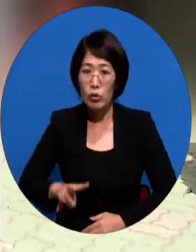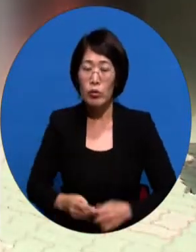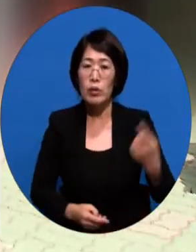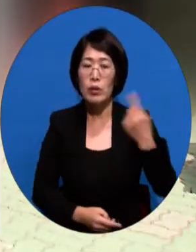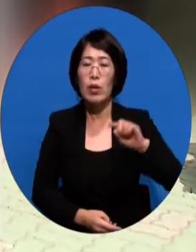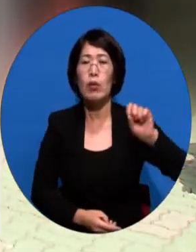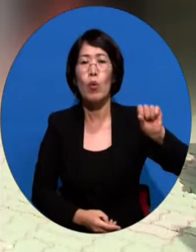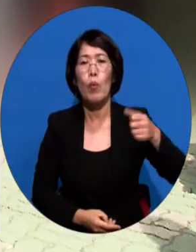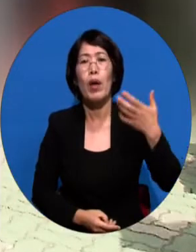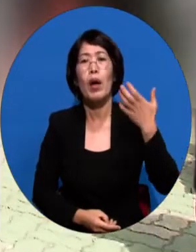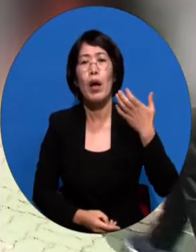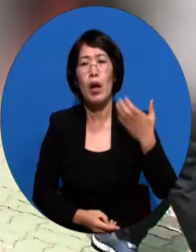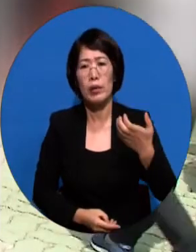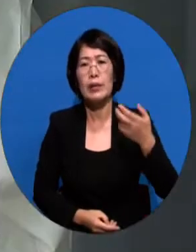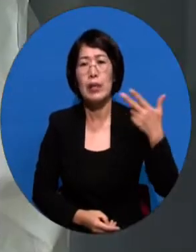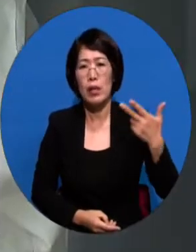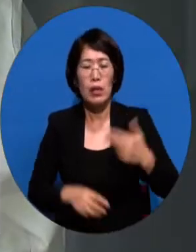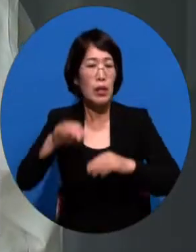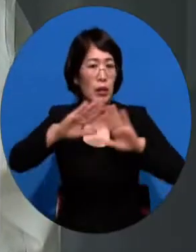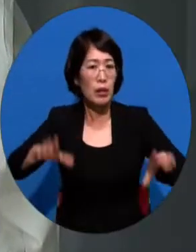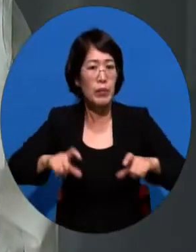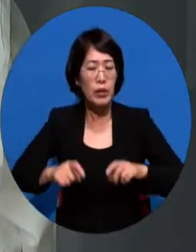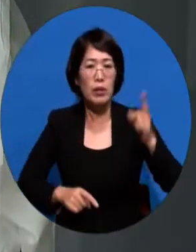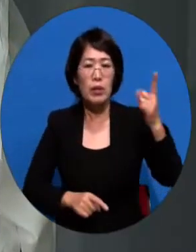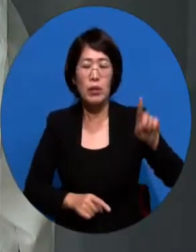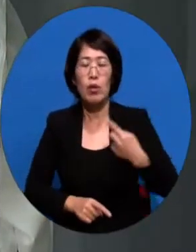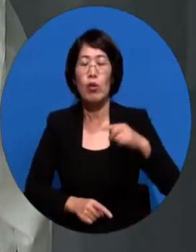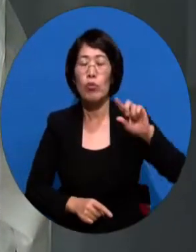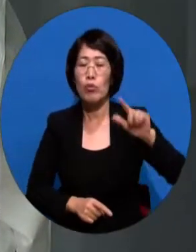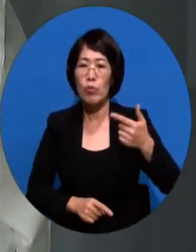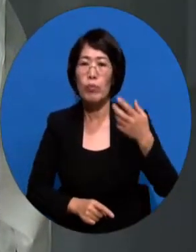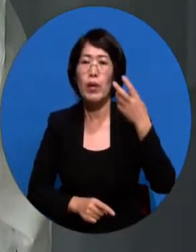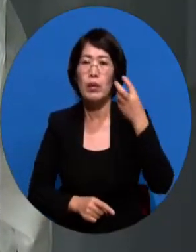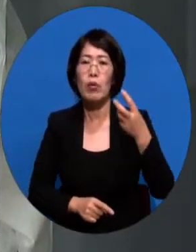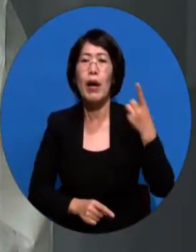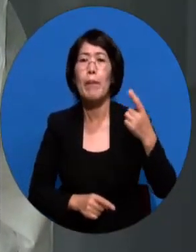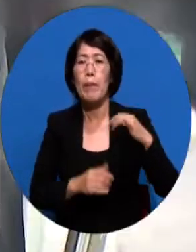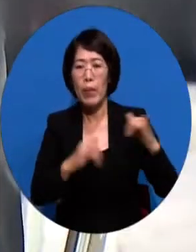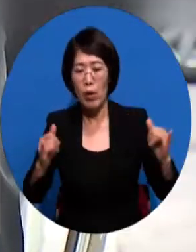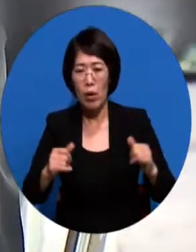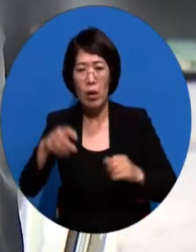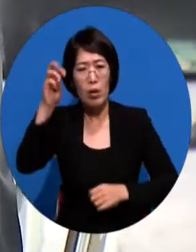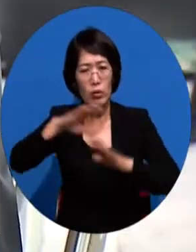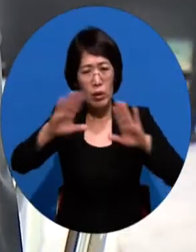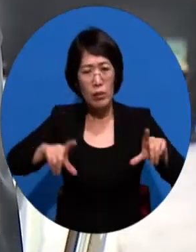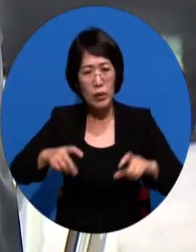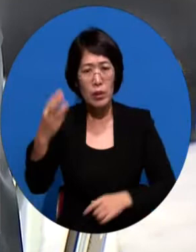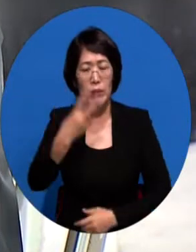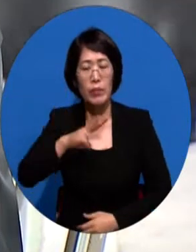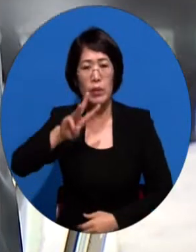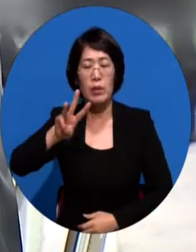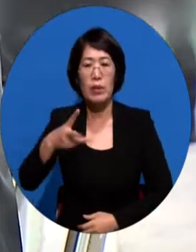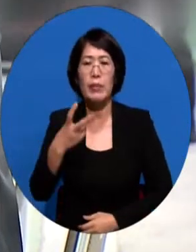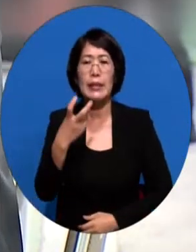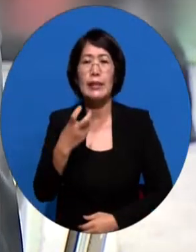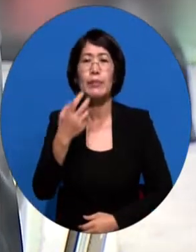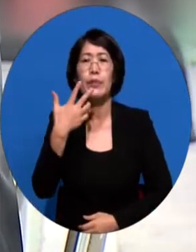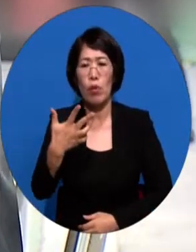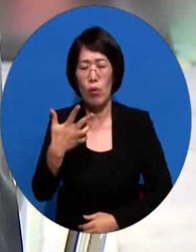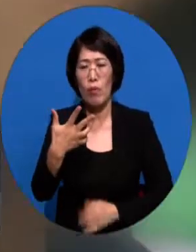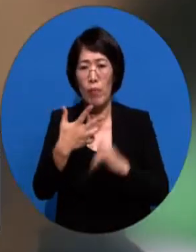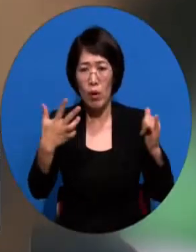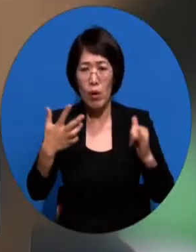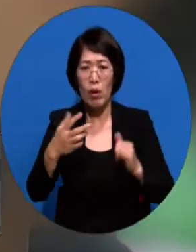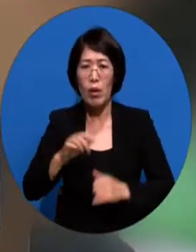1500 나은 7명 전남 1600 31명 등 광주 전남에서는 3200 28명의 코로나